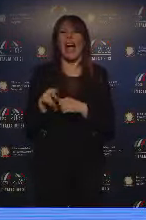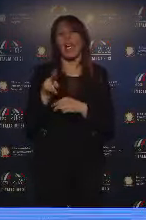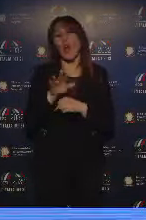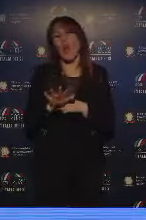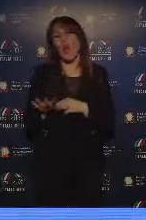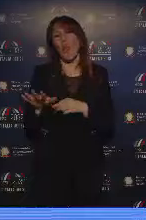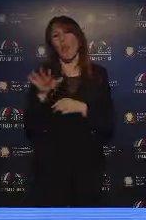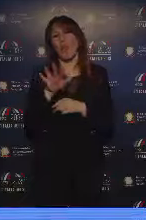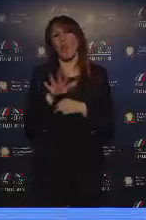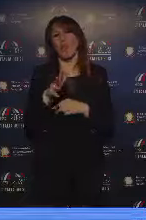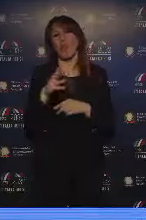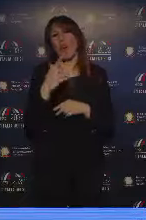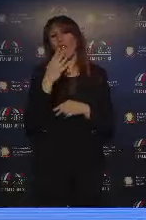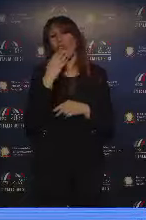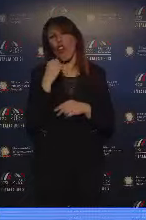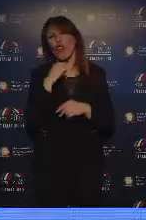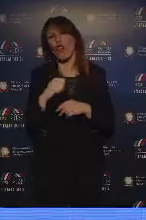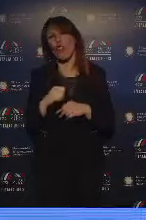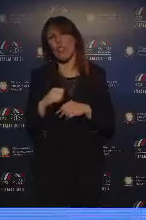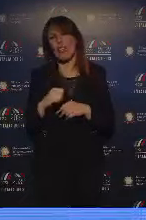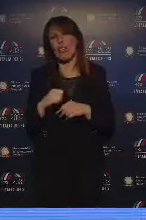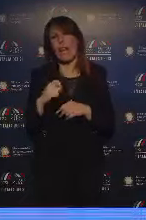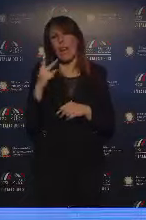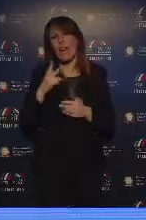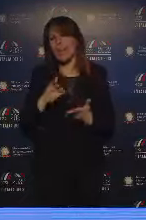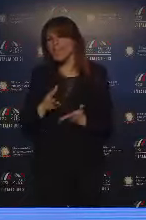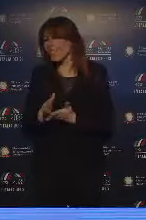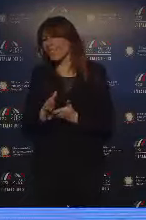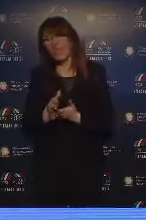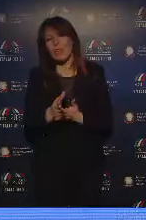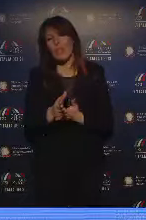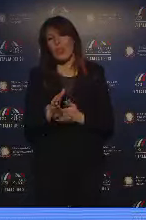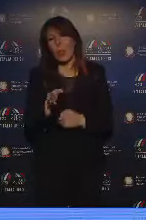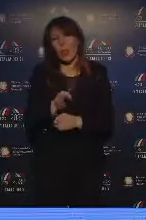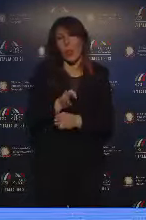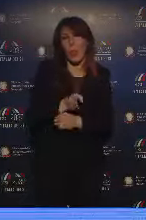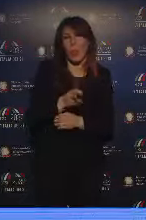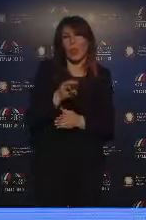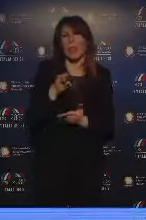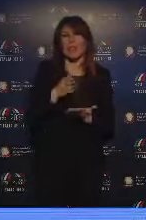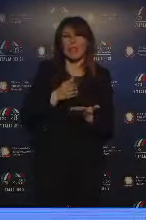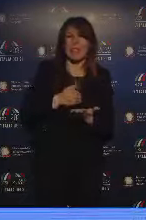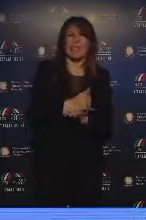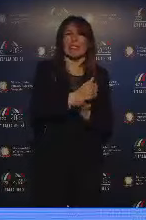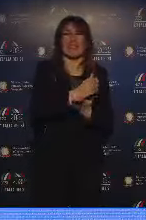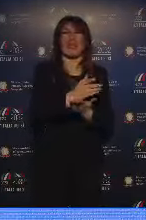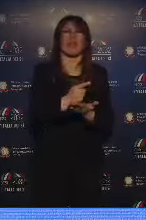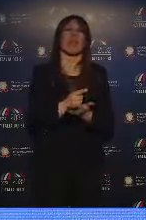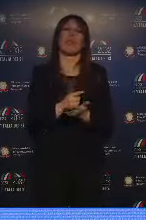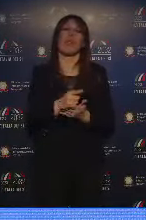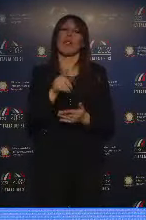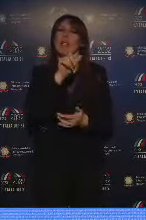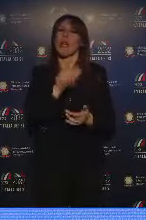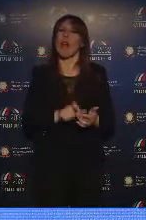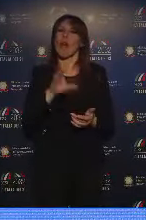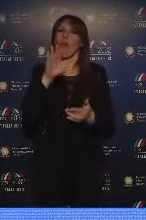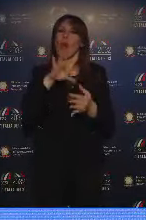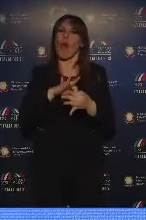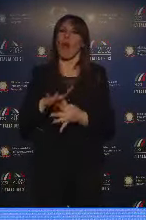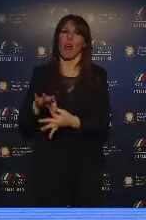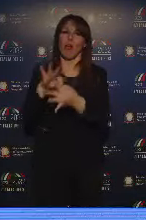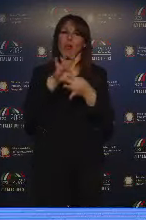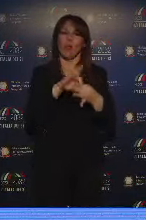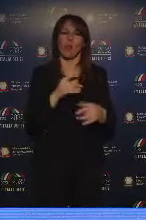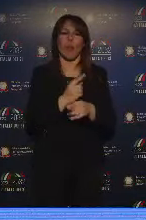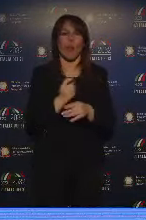dall'alta velocità Quindi stiamo cercando di connettere tutto il paese però questo assolutamente fondamentale perché stiamo